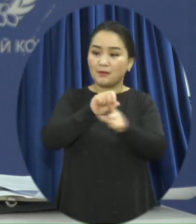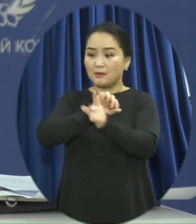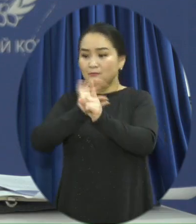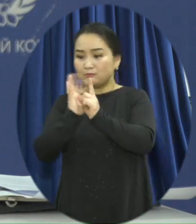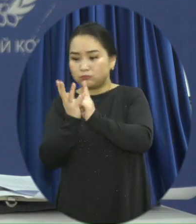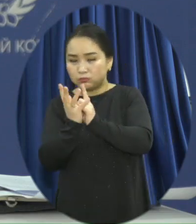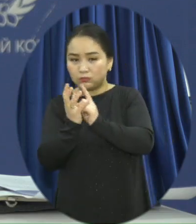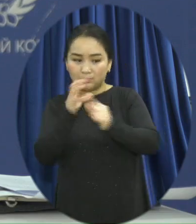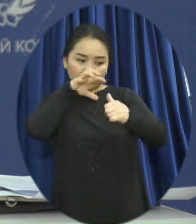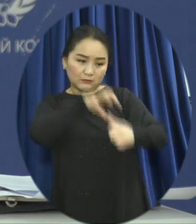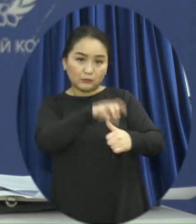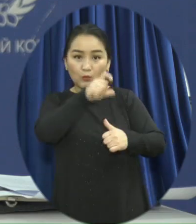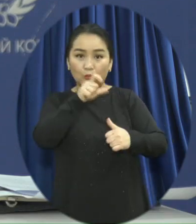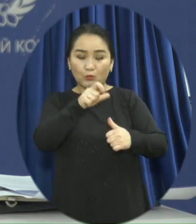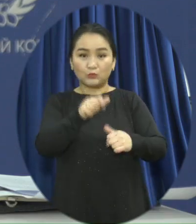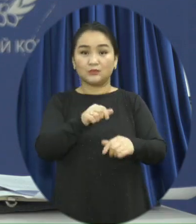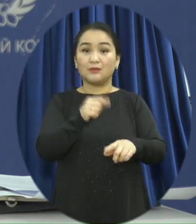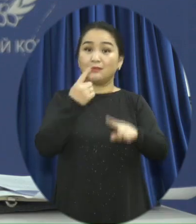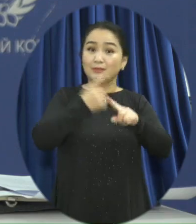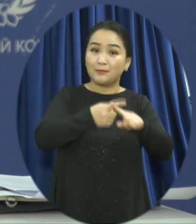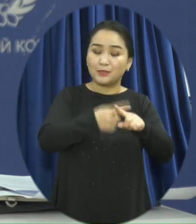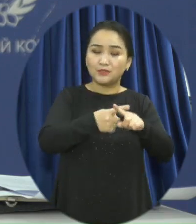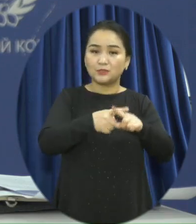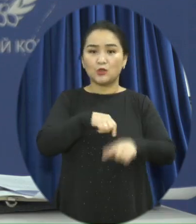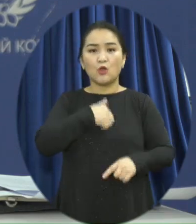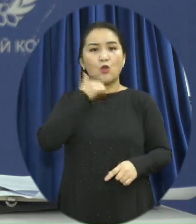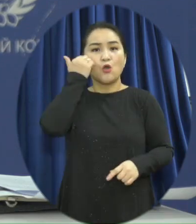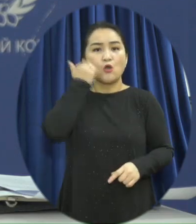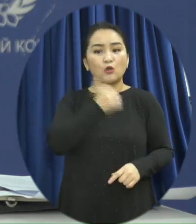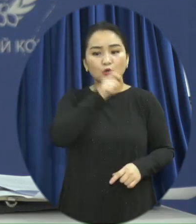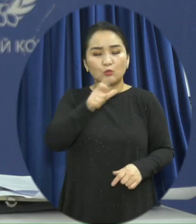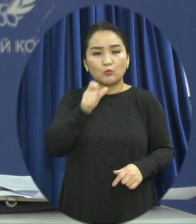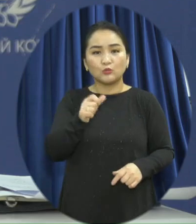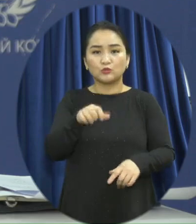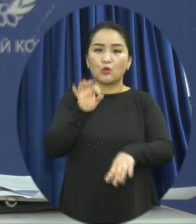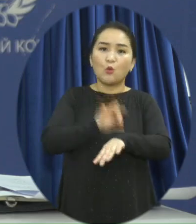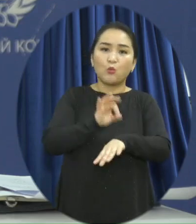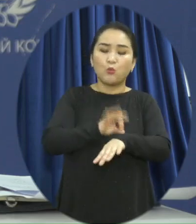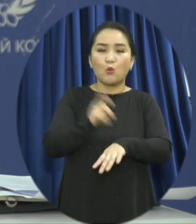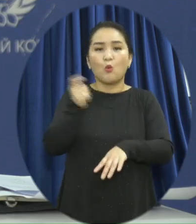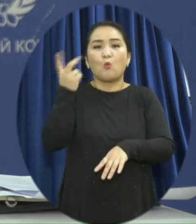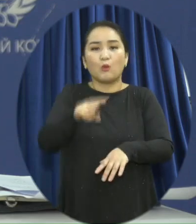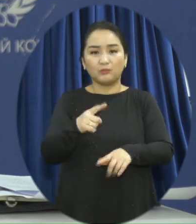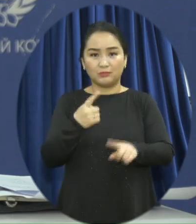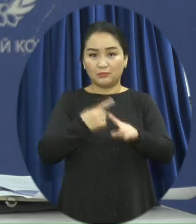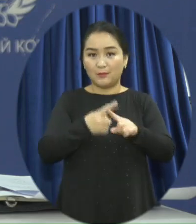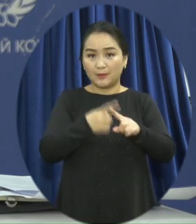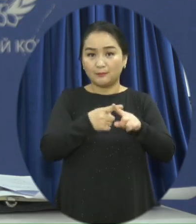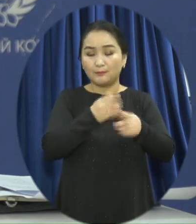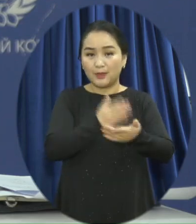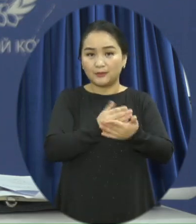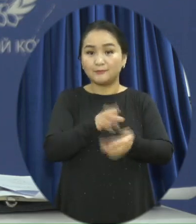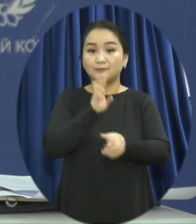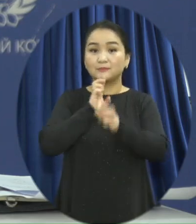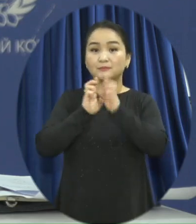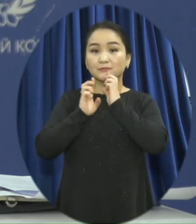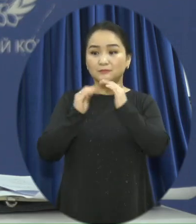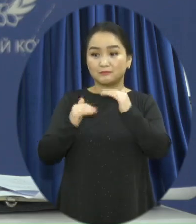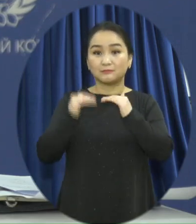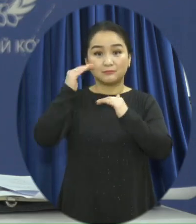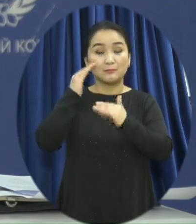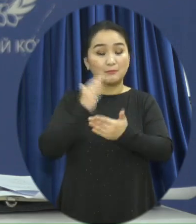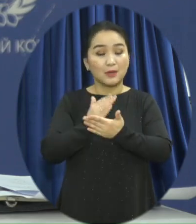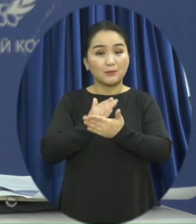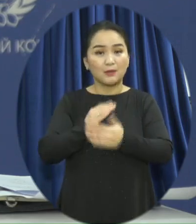байна. Ялангуяа одоо ахмад наснуудын өвчлөл нэмэгдэж, хүндрэл нэмэгдэх ийм эрсдлүүд одоо бий болж байна.